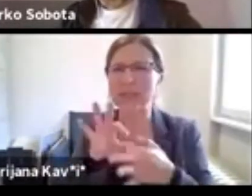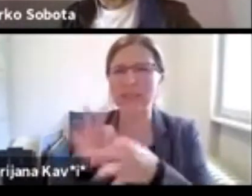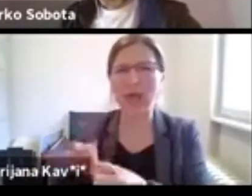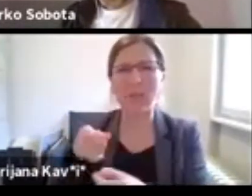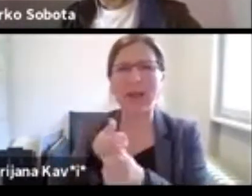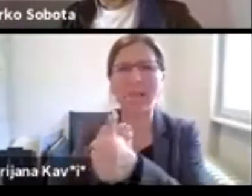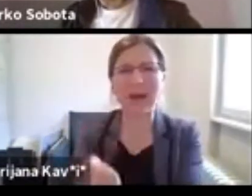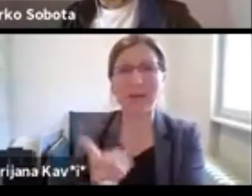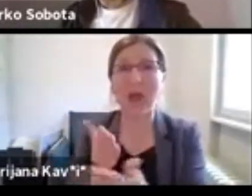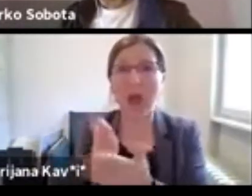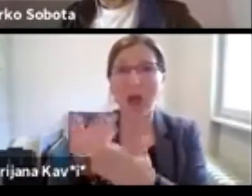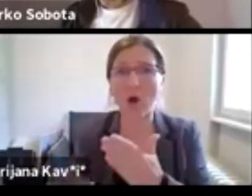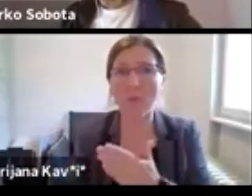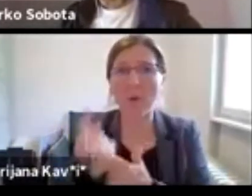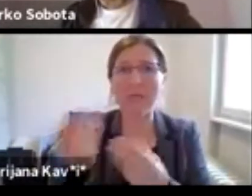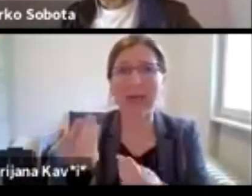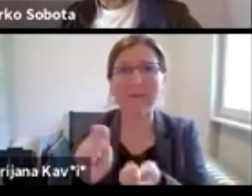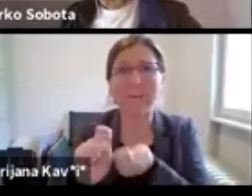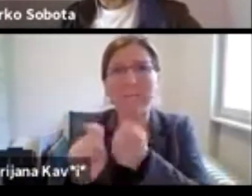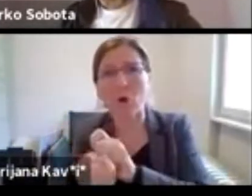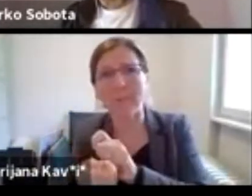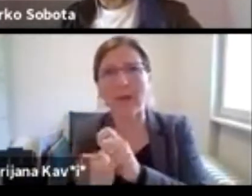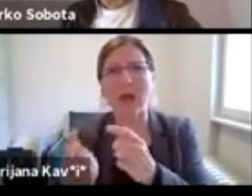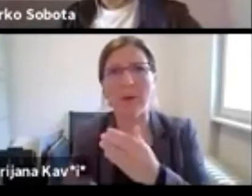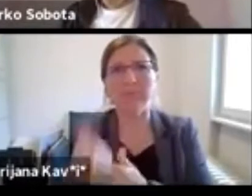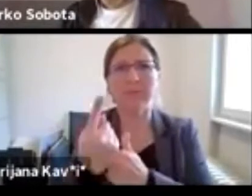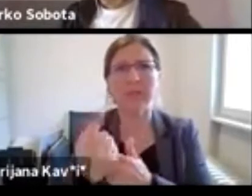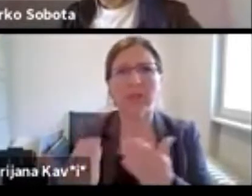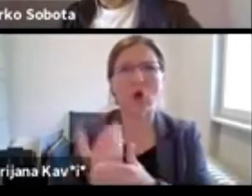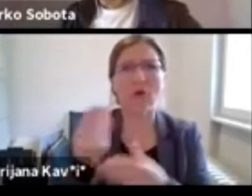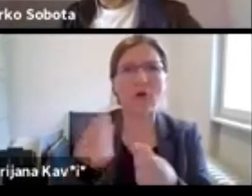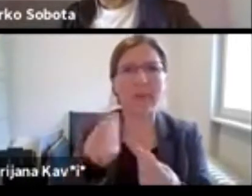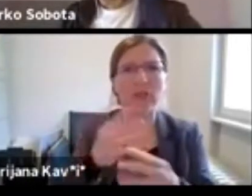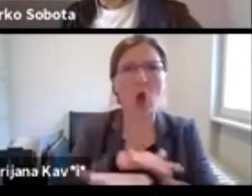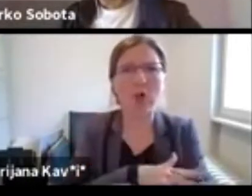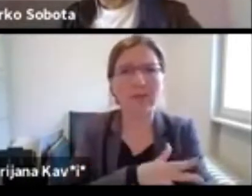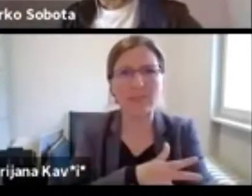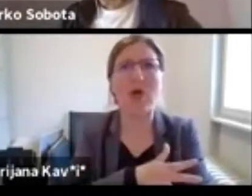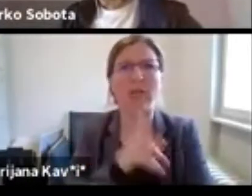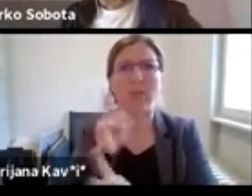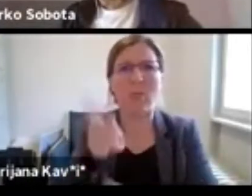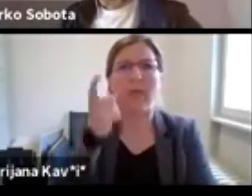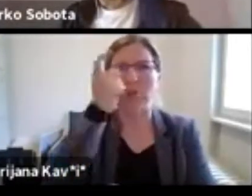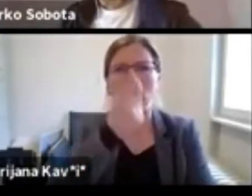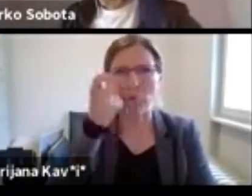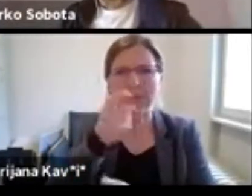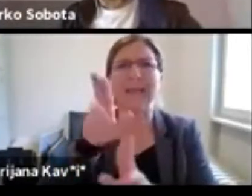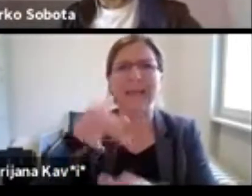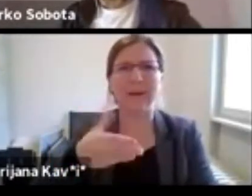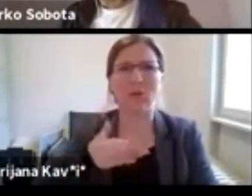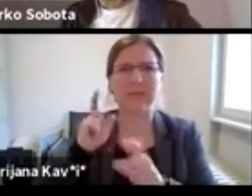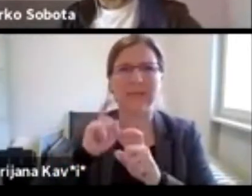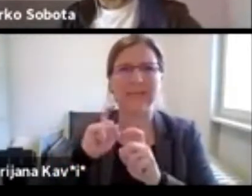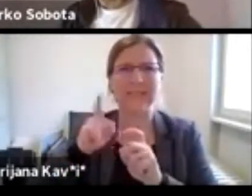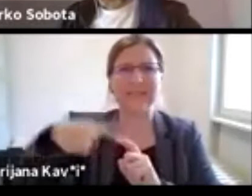koja bi se pojavila, pa koja bi im ukazala na ipak mogućnost zaraze. Što nije uvijek lako, ali evo,